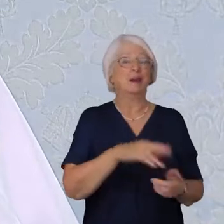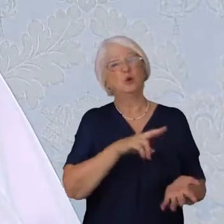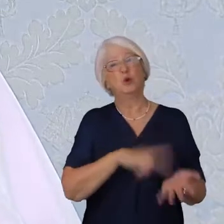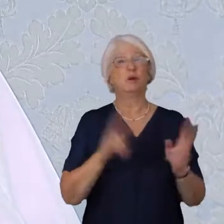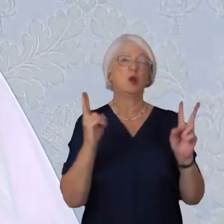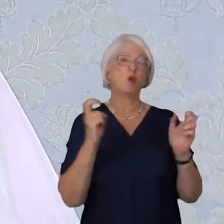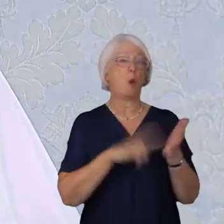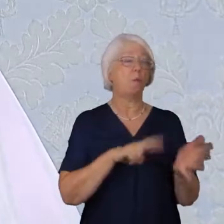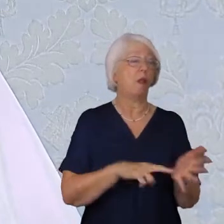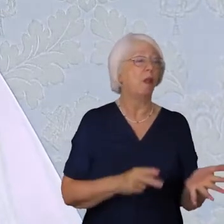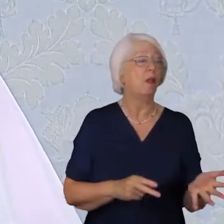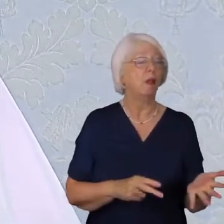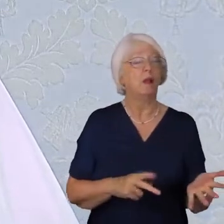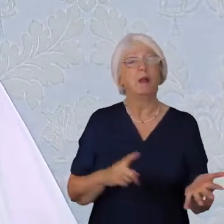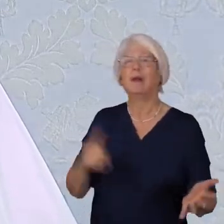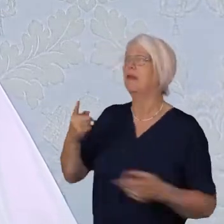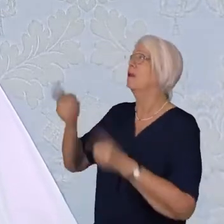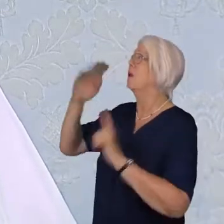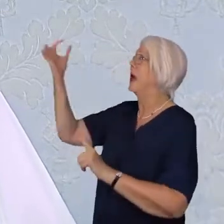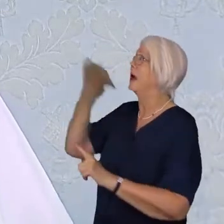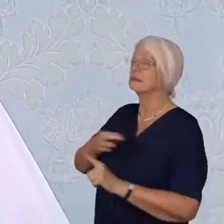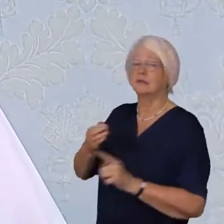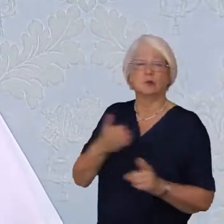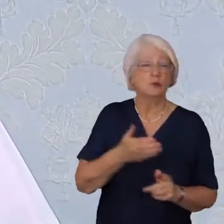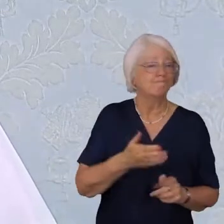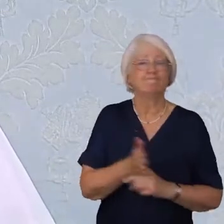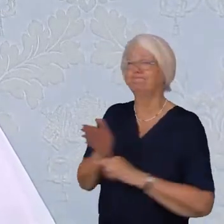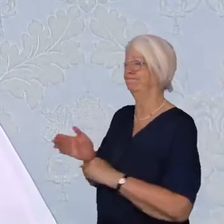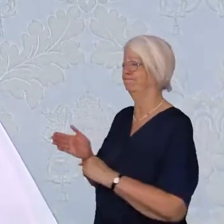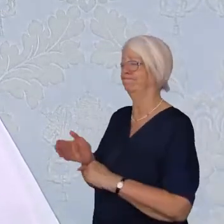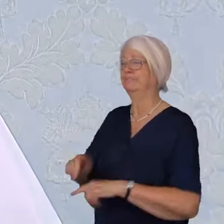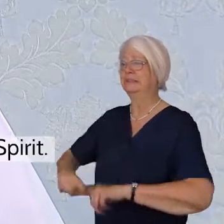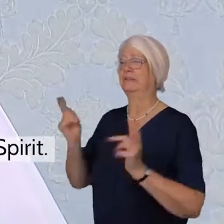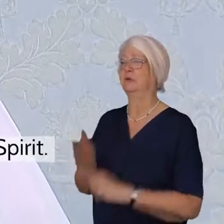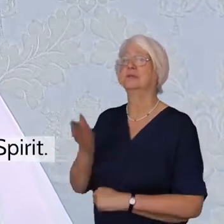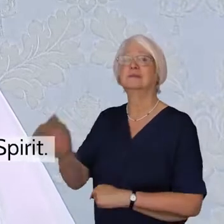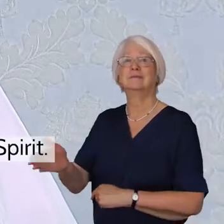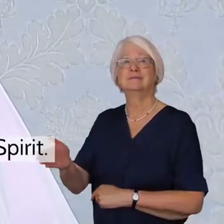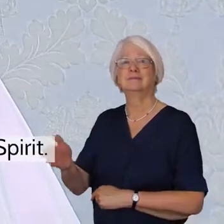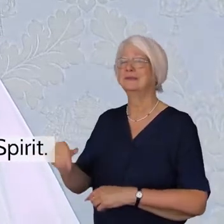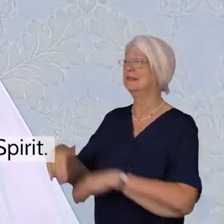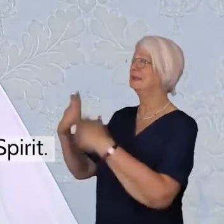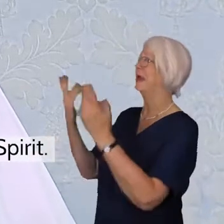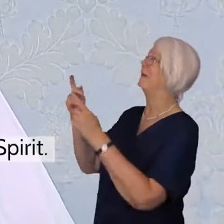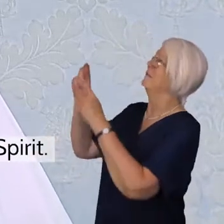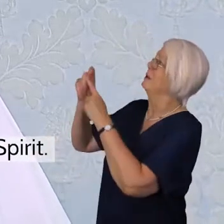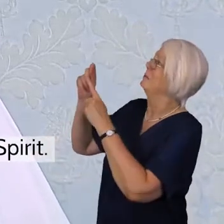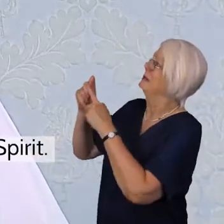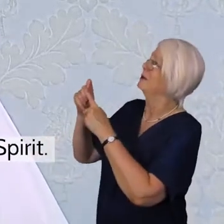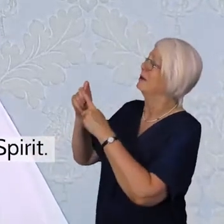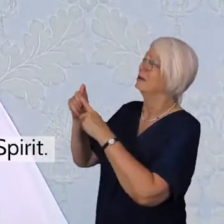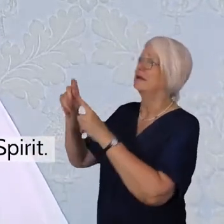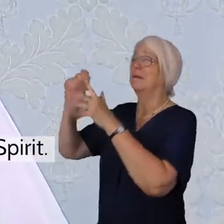chiede di cambiare rotta. Pietro il giorno di Pentecoste disse con la parresia